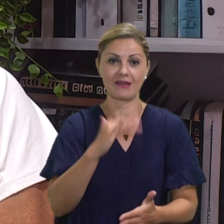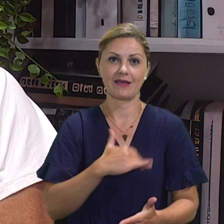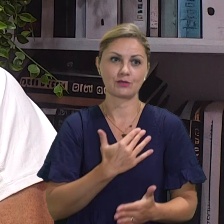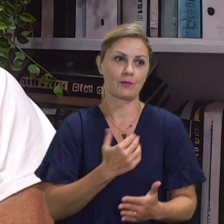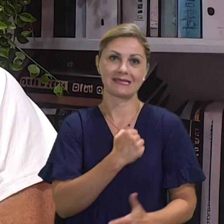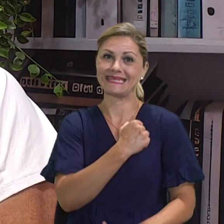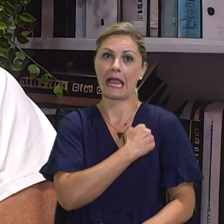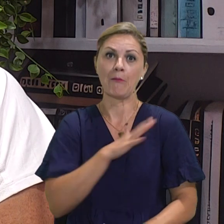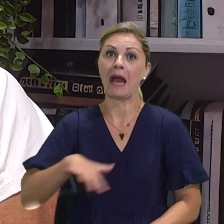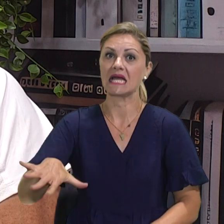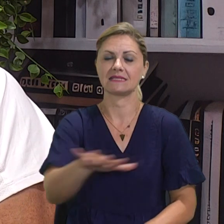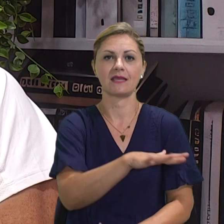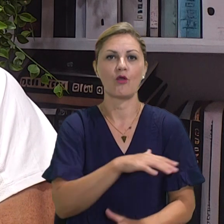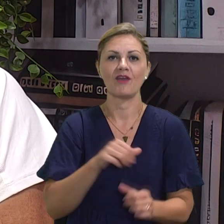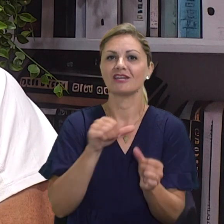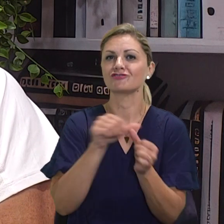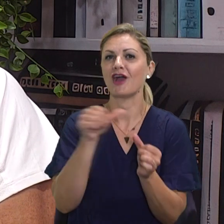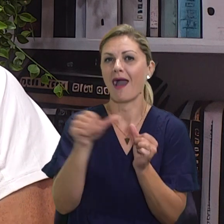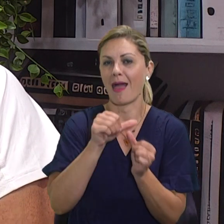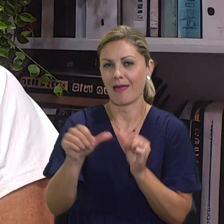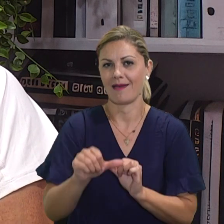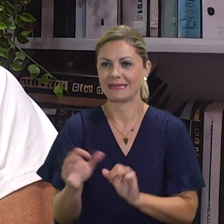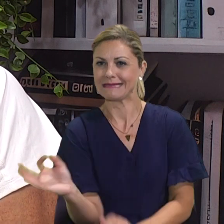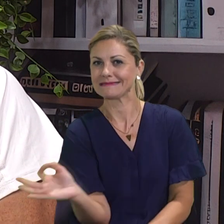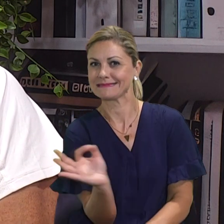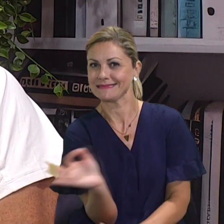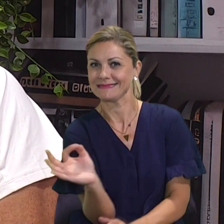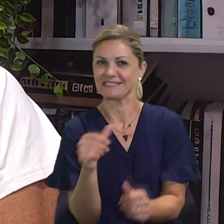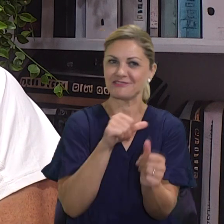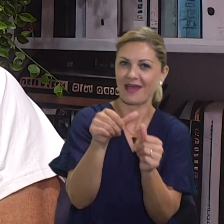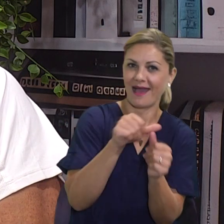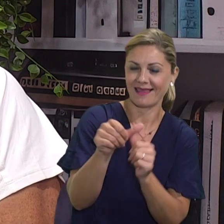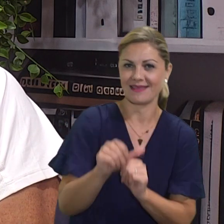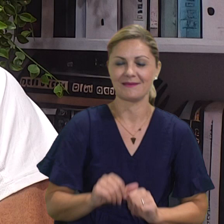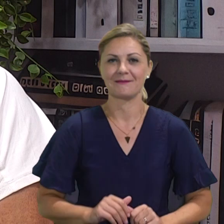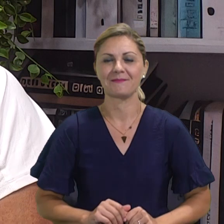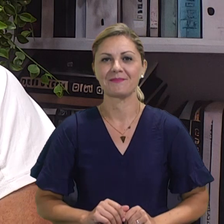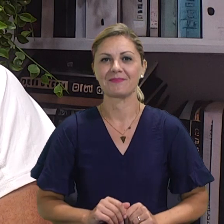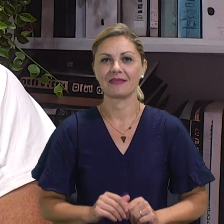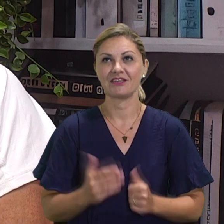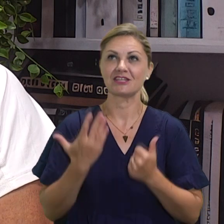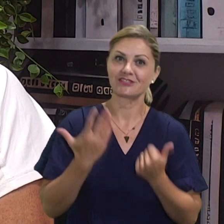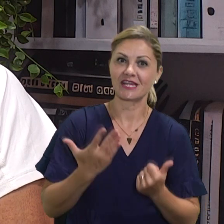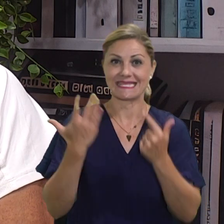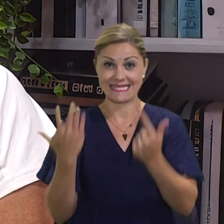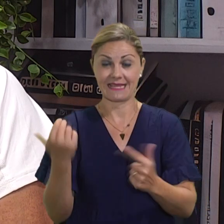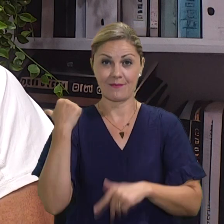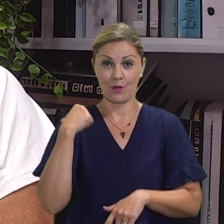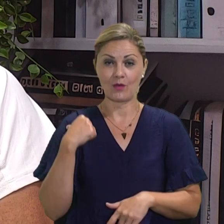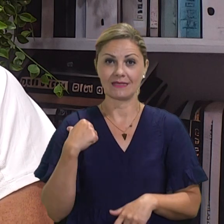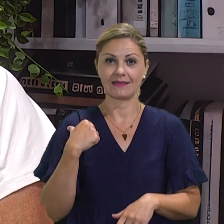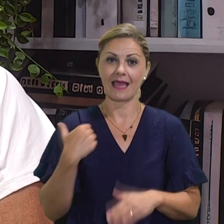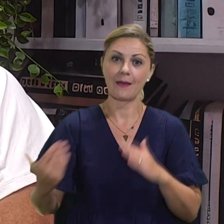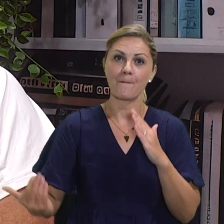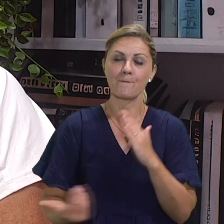Hrvatskoj bili zemlja humora, pogotovo naš dalmatinski dio, i onda se tamo negdje, pa ja ne znam li to bilo, ima to meni 6-7